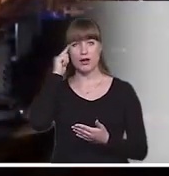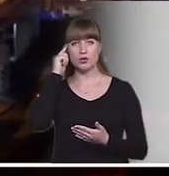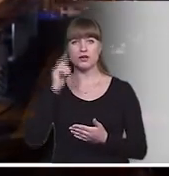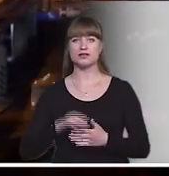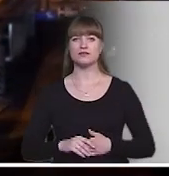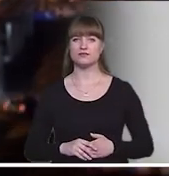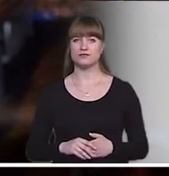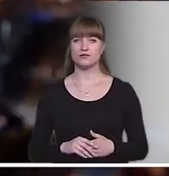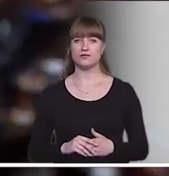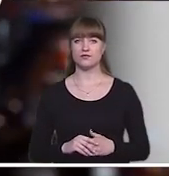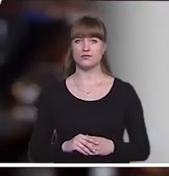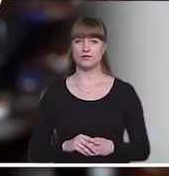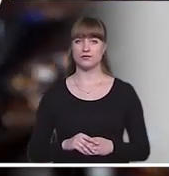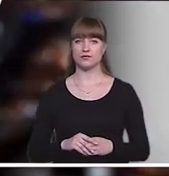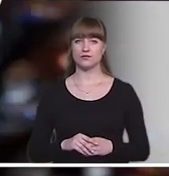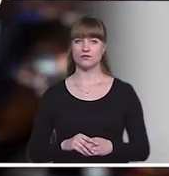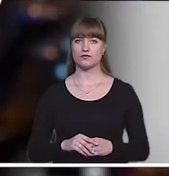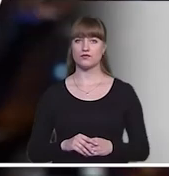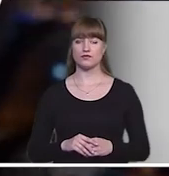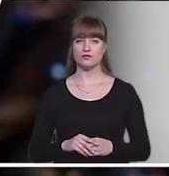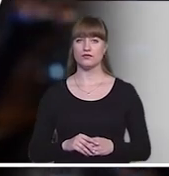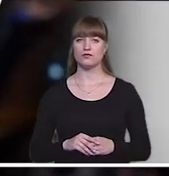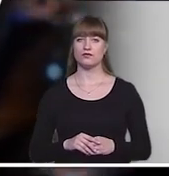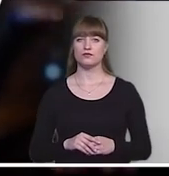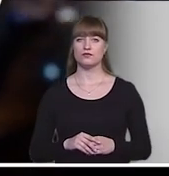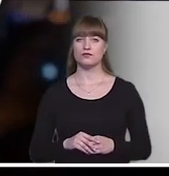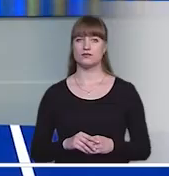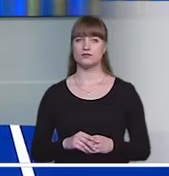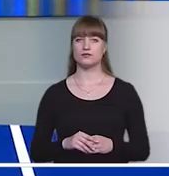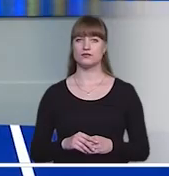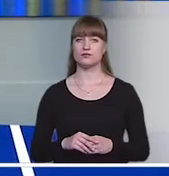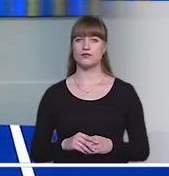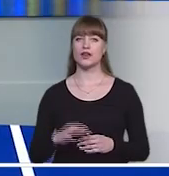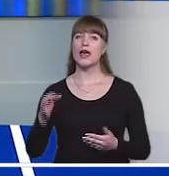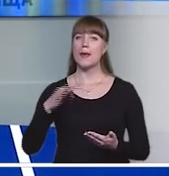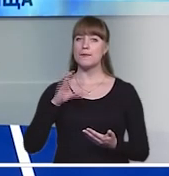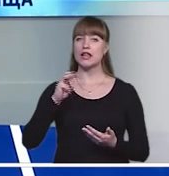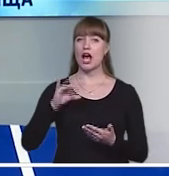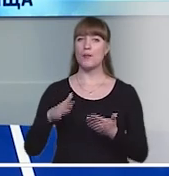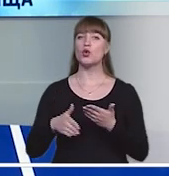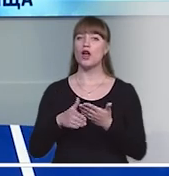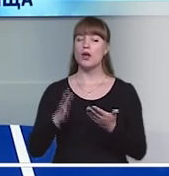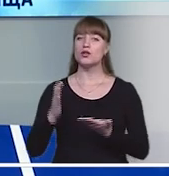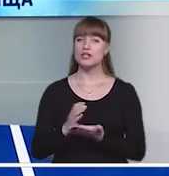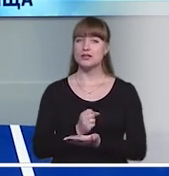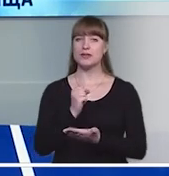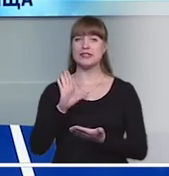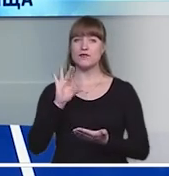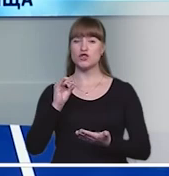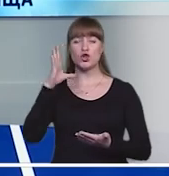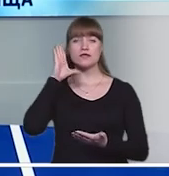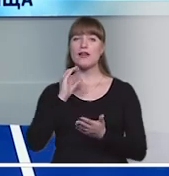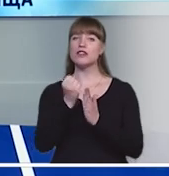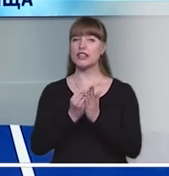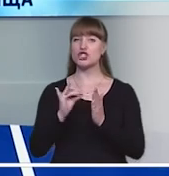подумать. Белый амур поможет спасти Веселовское